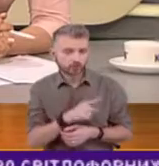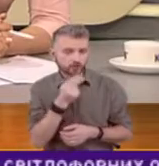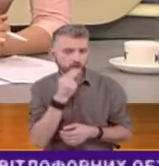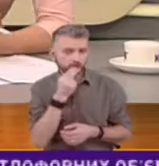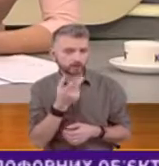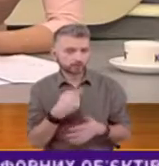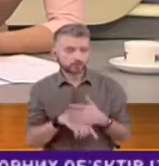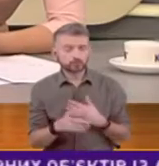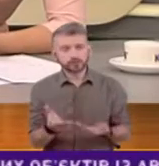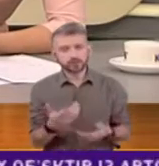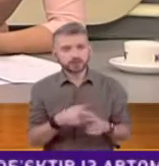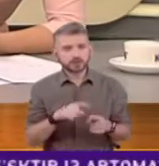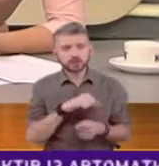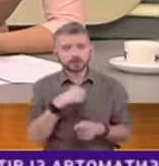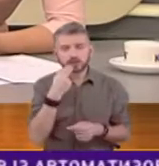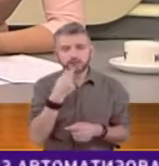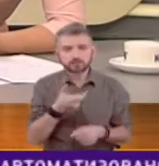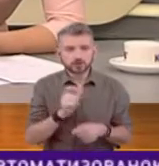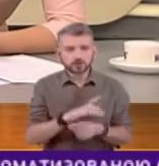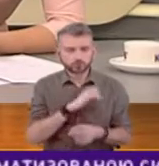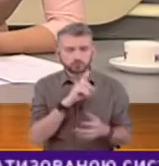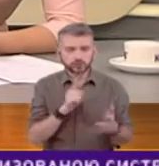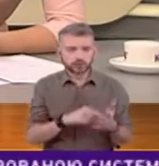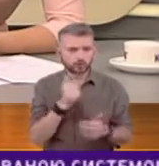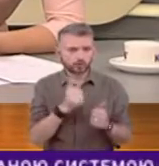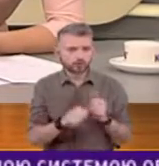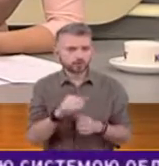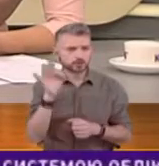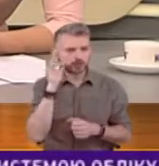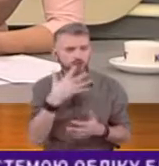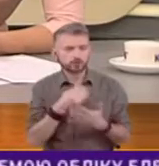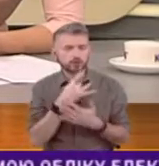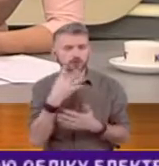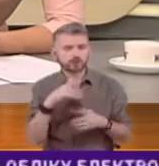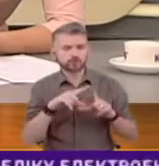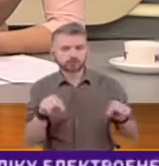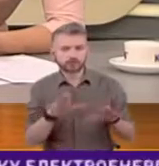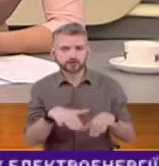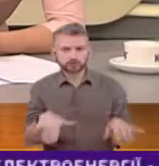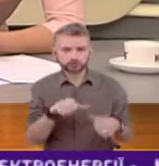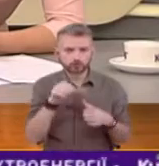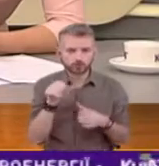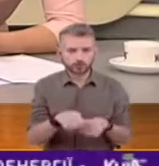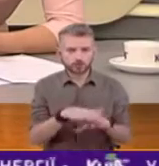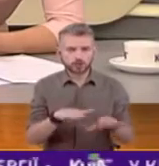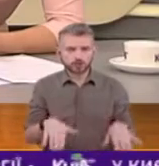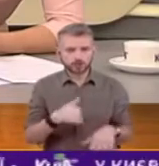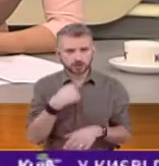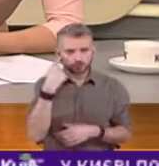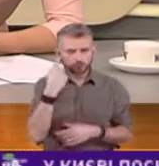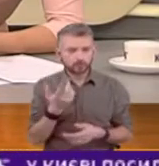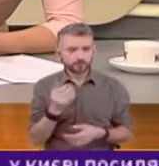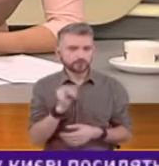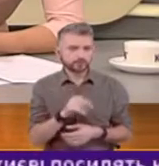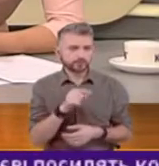що це найбільше, мабуть, було питання. Кожен може згадати свої радянські школи і садочки, особливо садочки, я думаю.